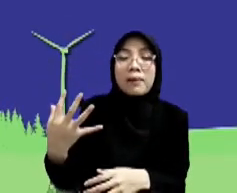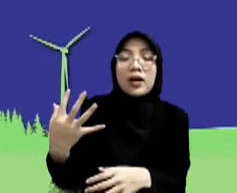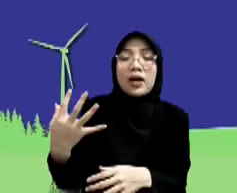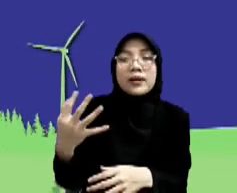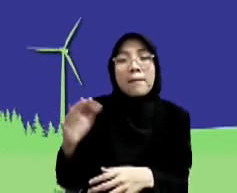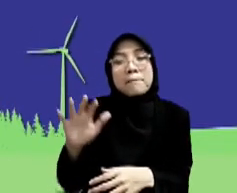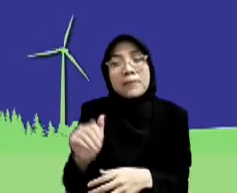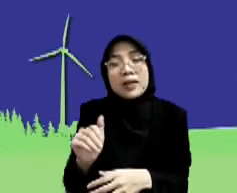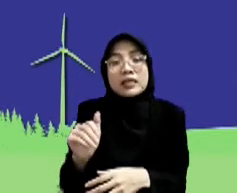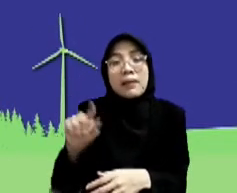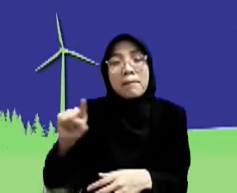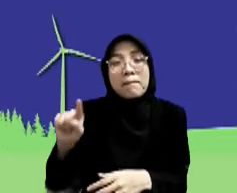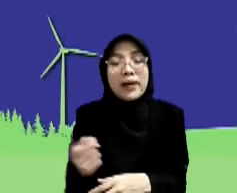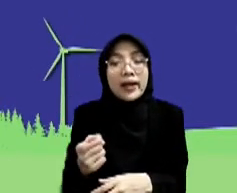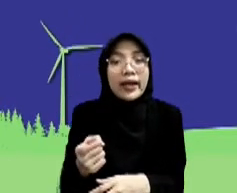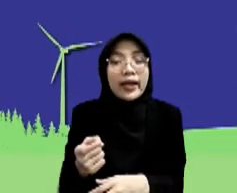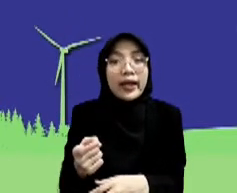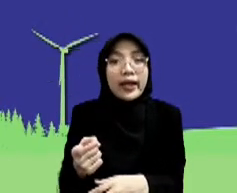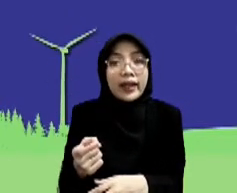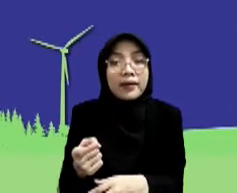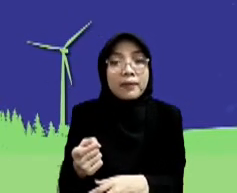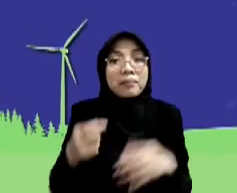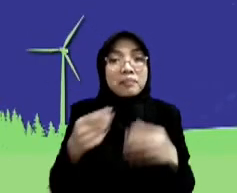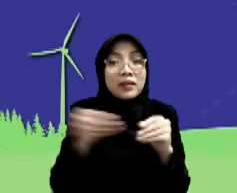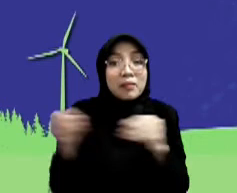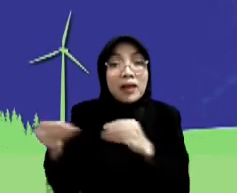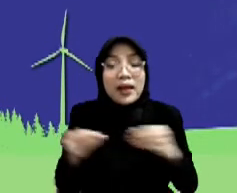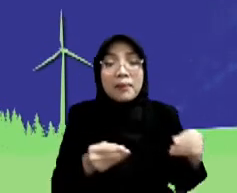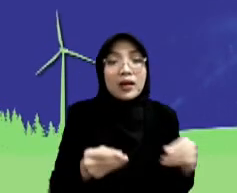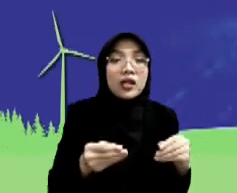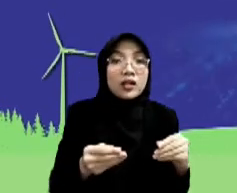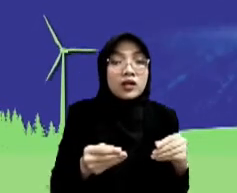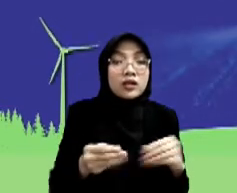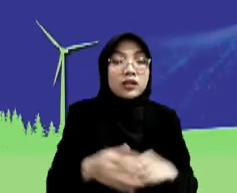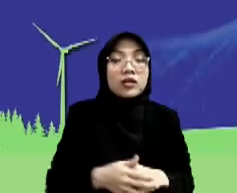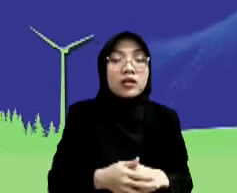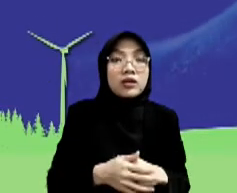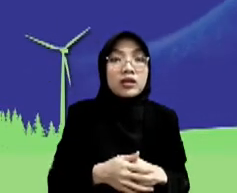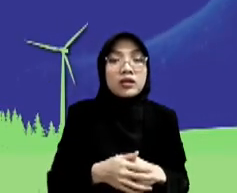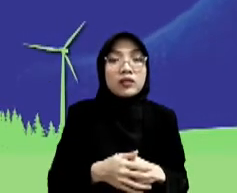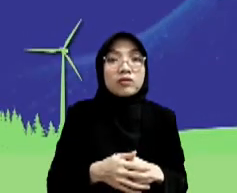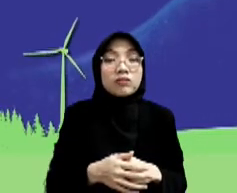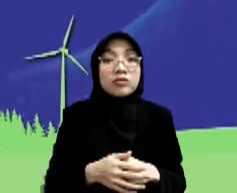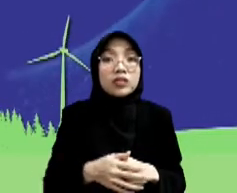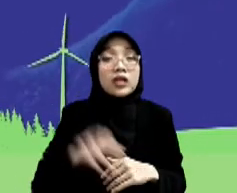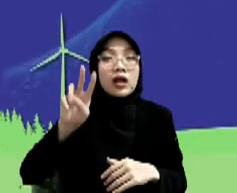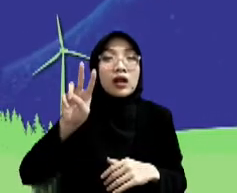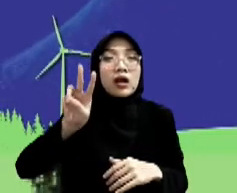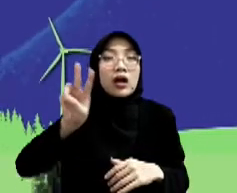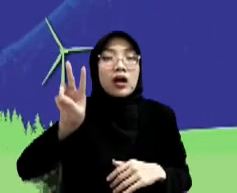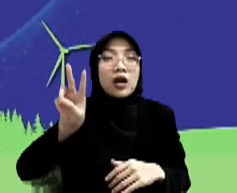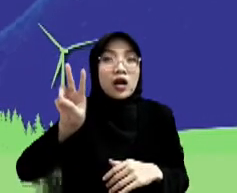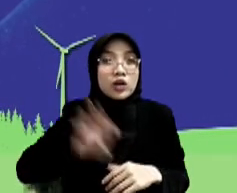eh menggunakan eh bahan-bahan eh Fossil fuel yang memang masih eh harus